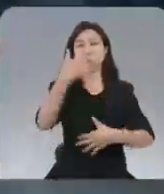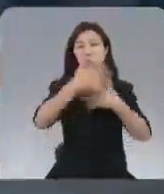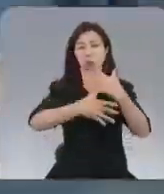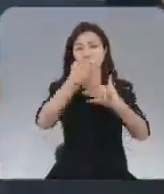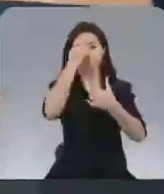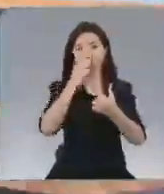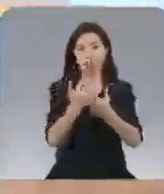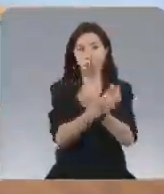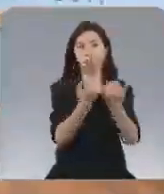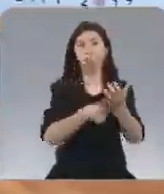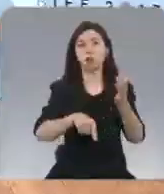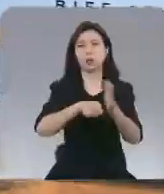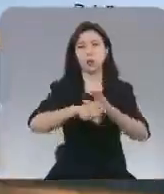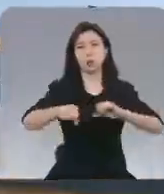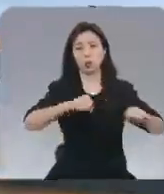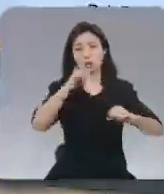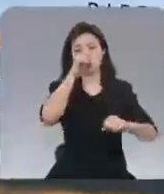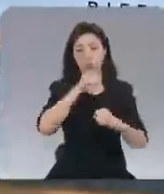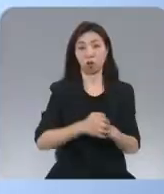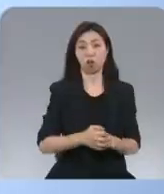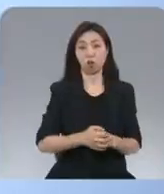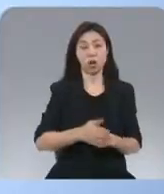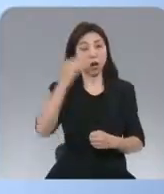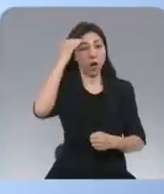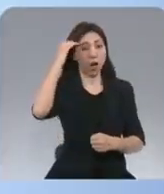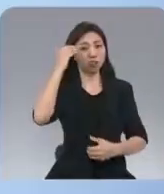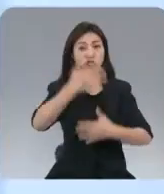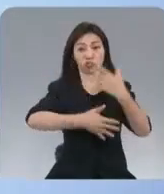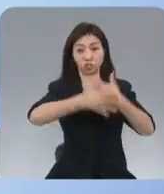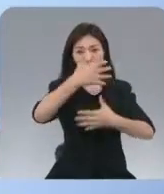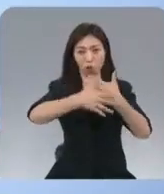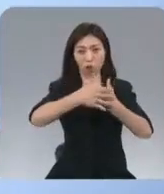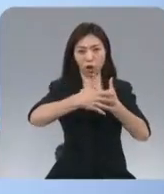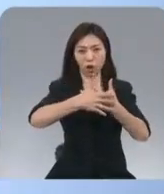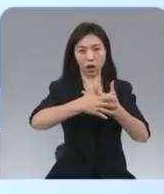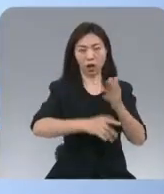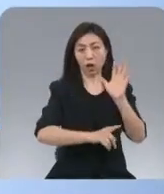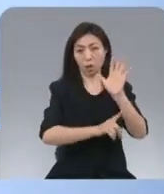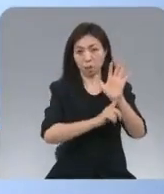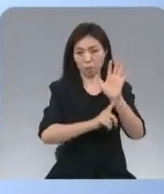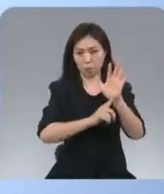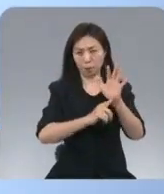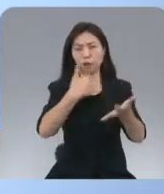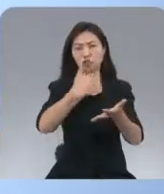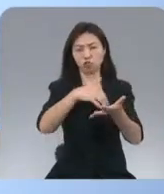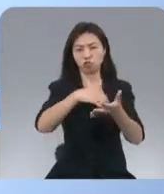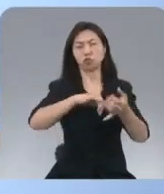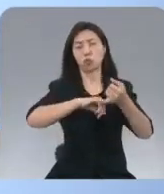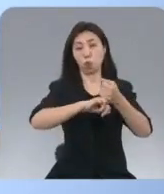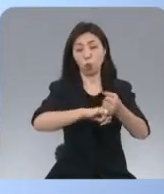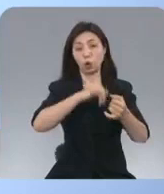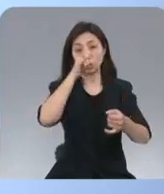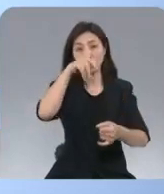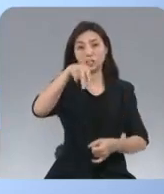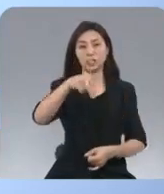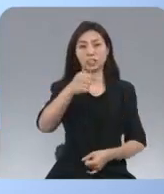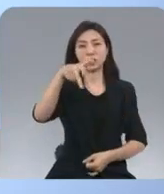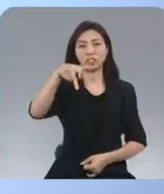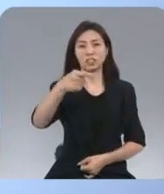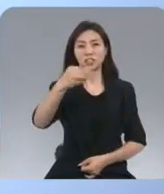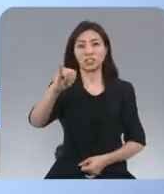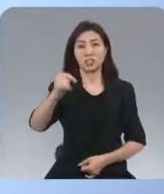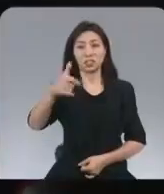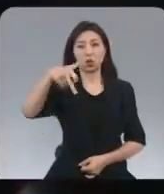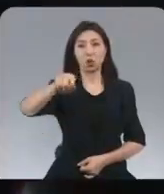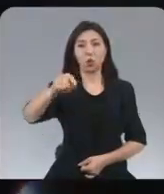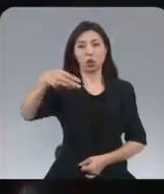film internasional busan sebelumnya Kang dijadwalkan akan kembali membintangi sebuah film baru berjudul Chung ini yang akan